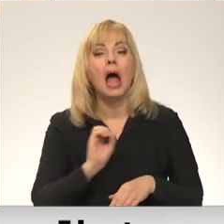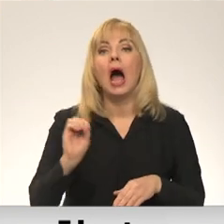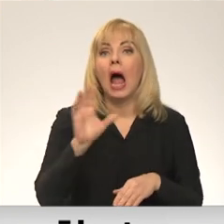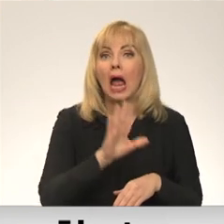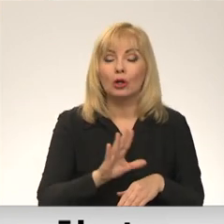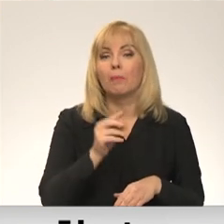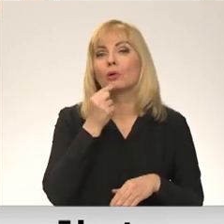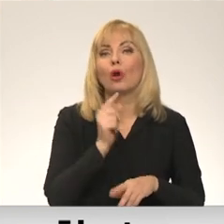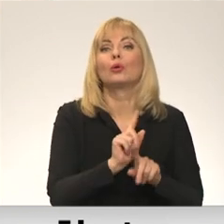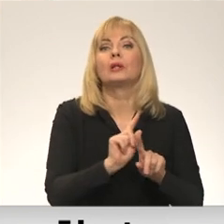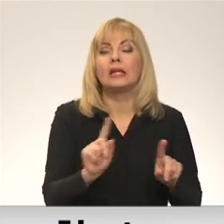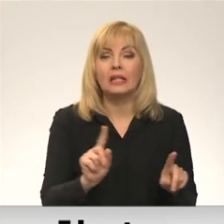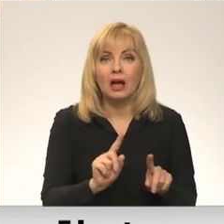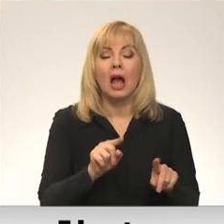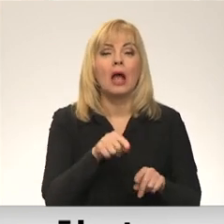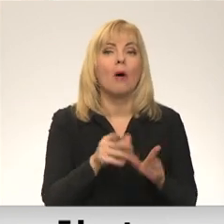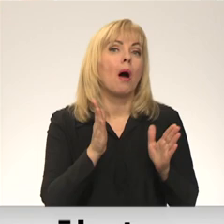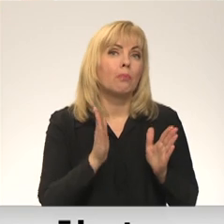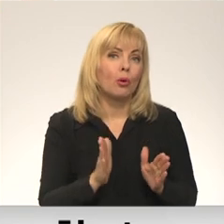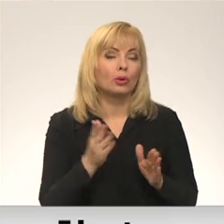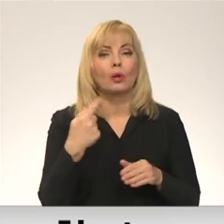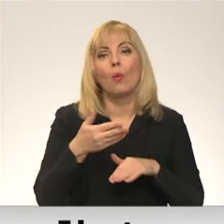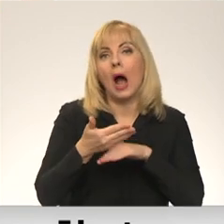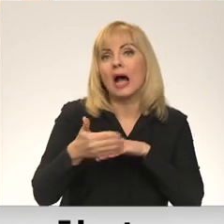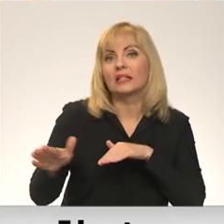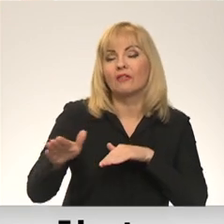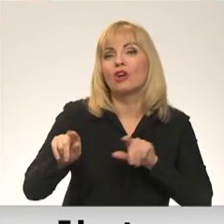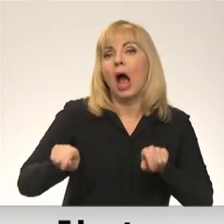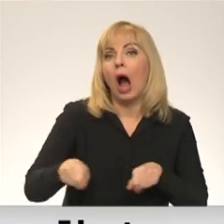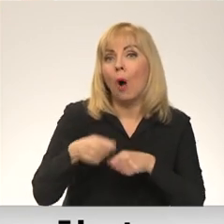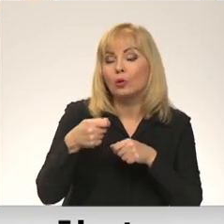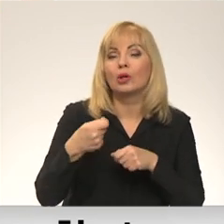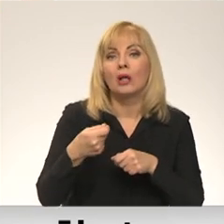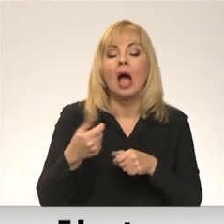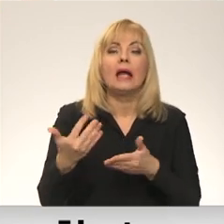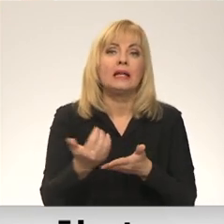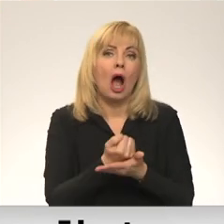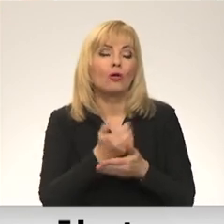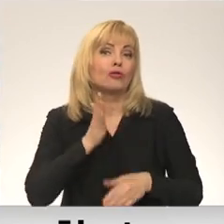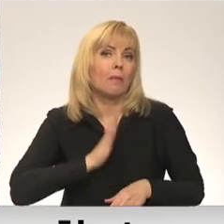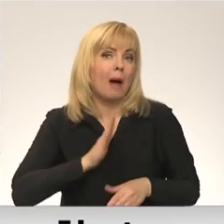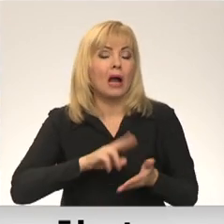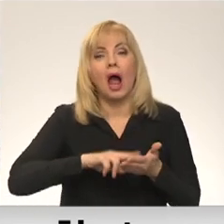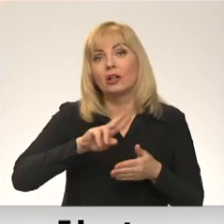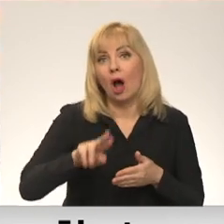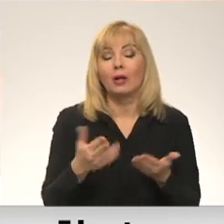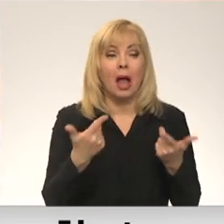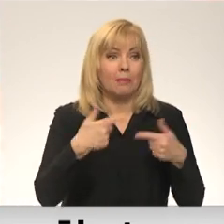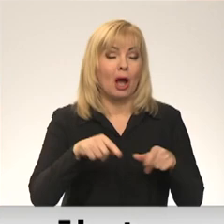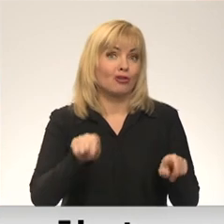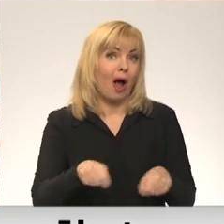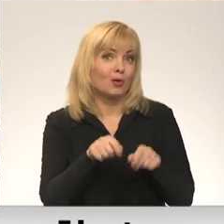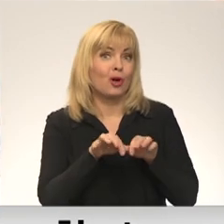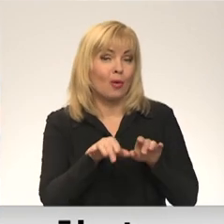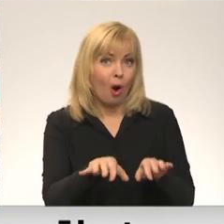produkti, protams, ir, tad viņi būtībā ir no atsevišķām audzētavām, kuras ir ieguvušas pagaidu atļauju. Pašreiz audzēt